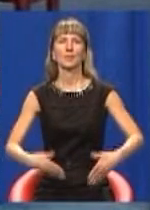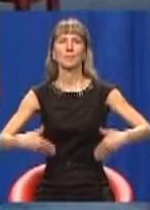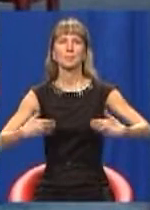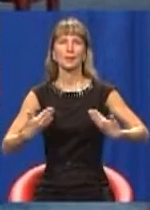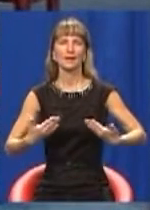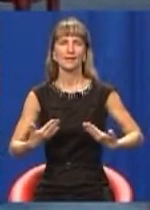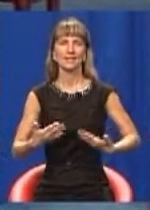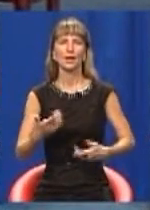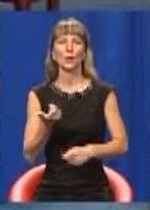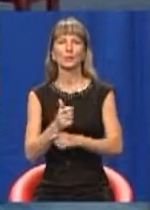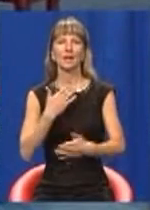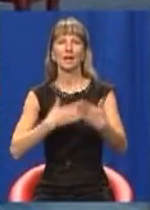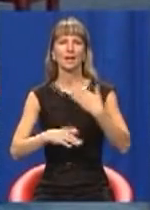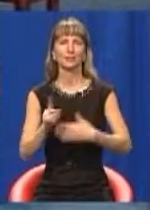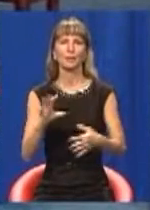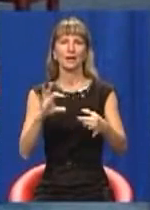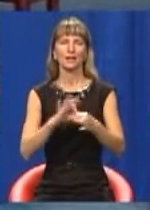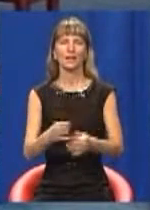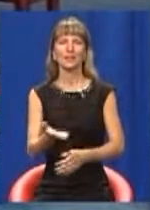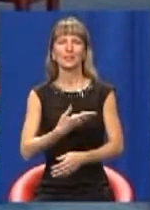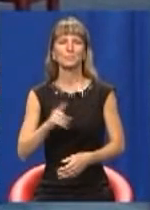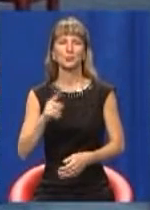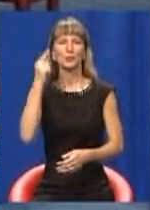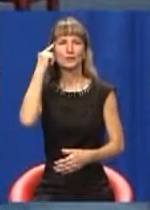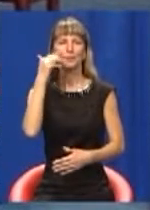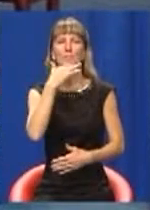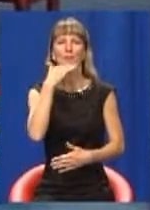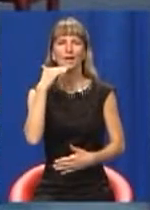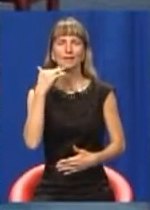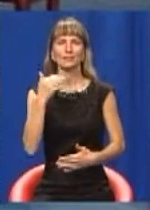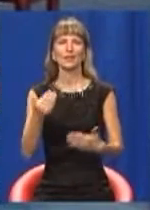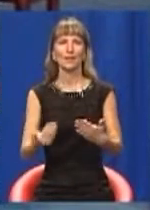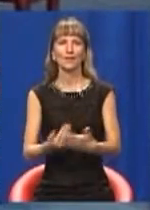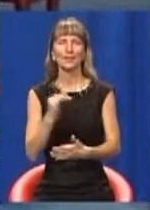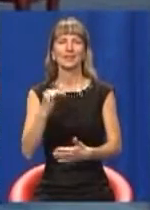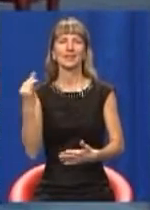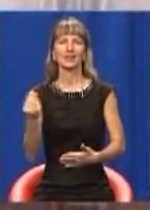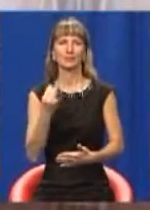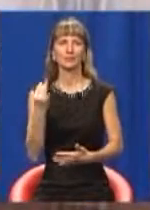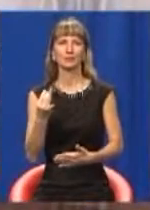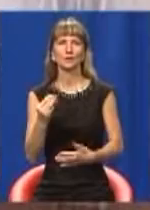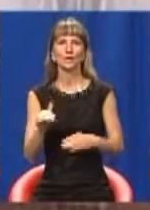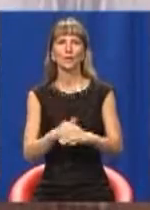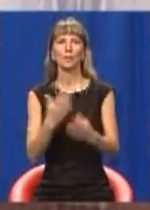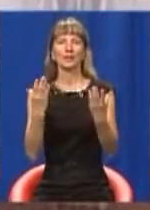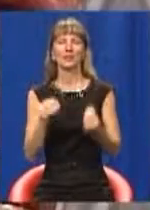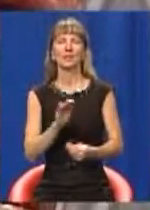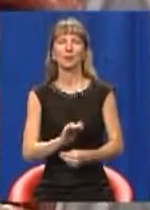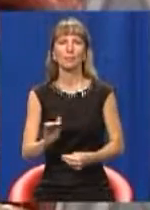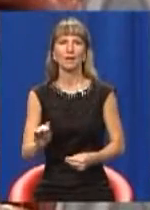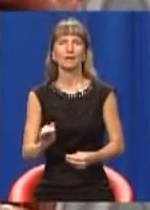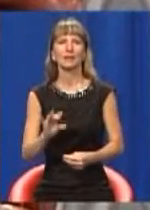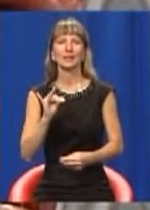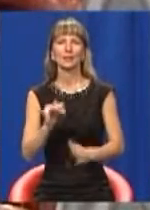Привіт, друзі! Ми раді, що ви приєдналися до нас, щоб дізнаватися багато нового і цікавого. Добрий день, малята! Так,